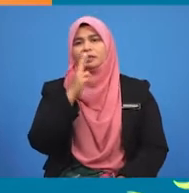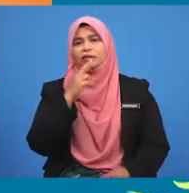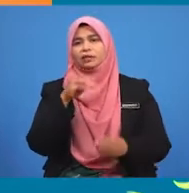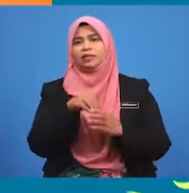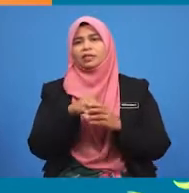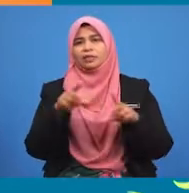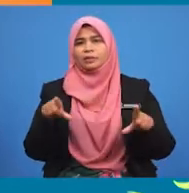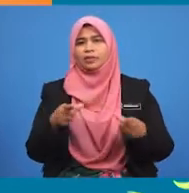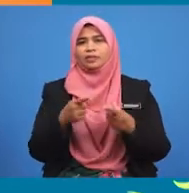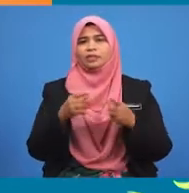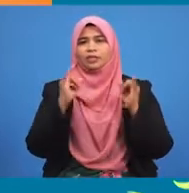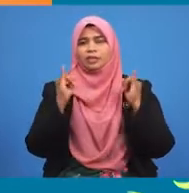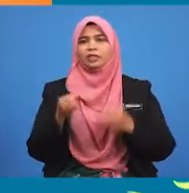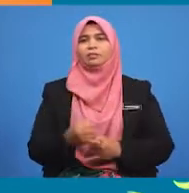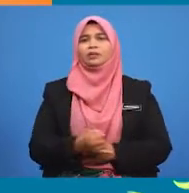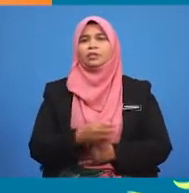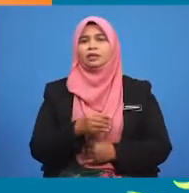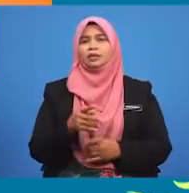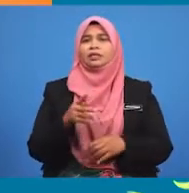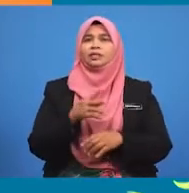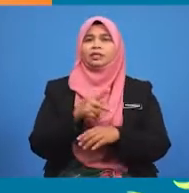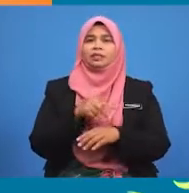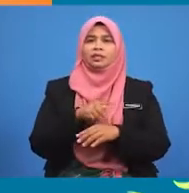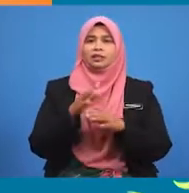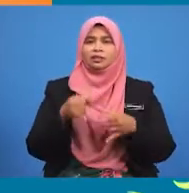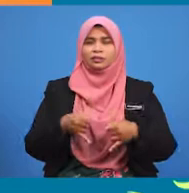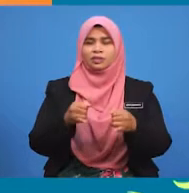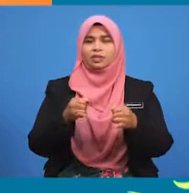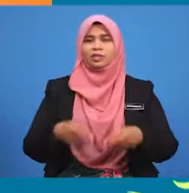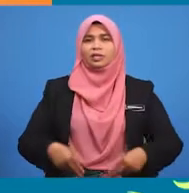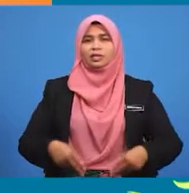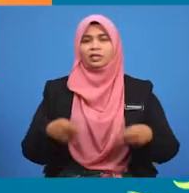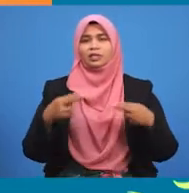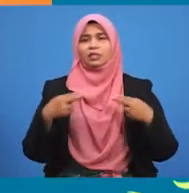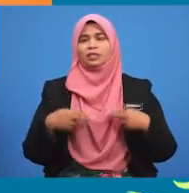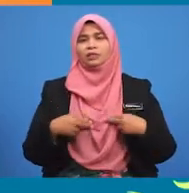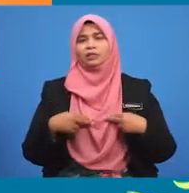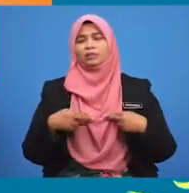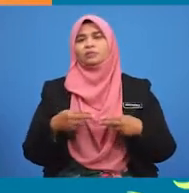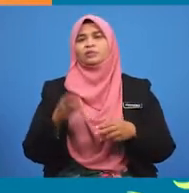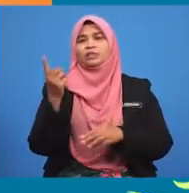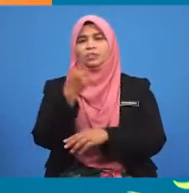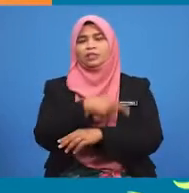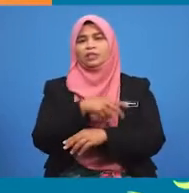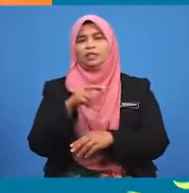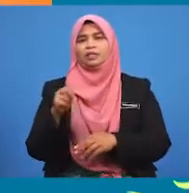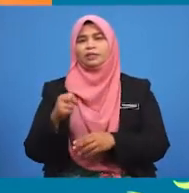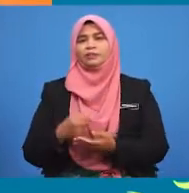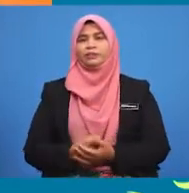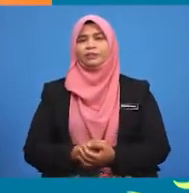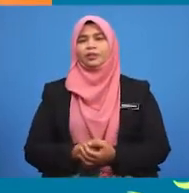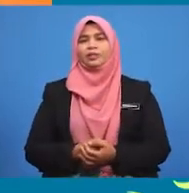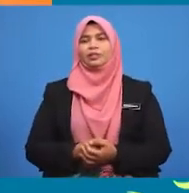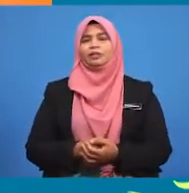melaksanakan ibadah dan ketika menjalankan kehidupan seharian, menerima segala ketentuan